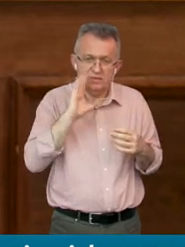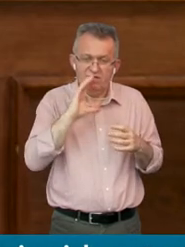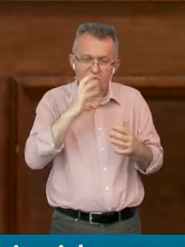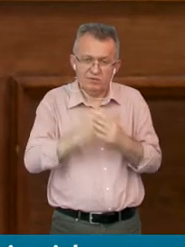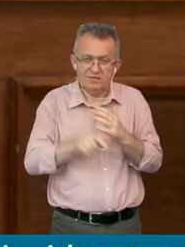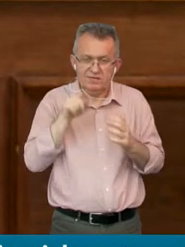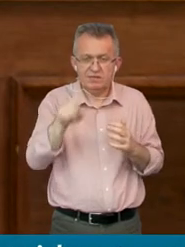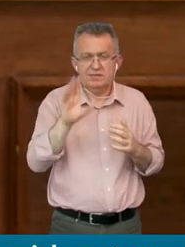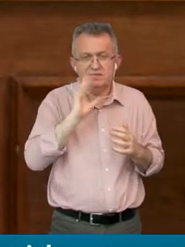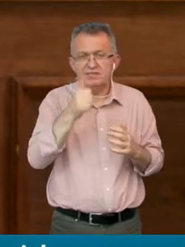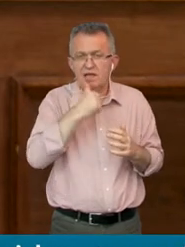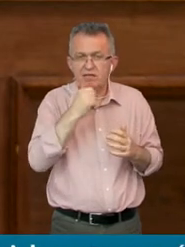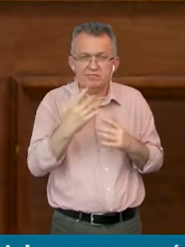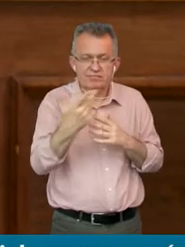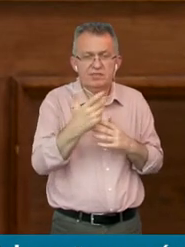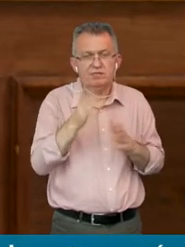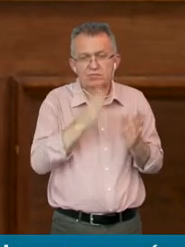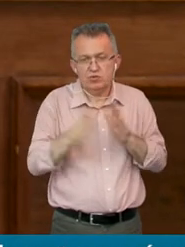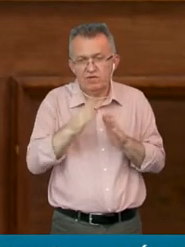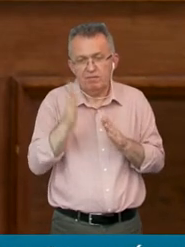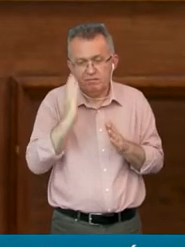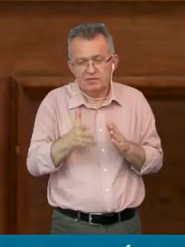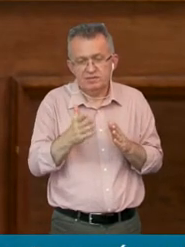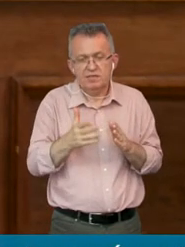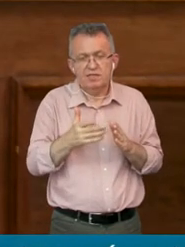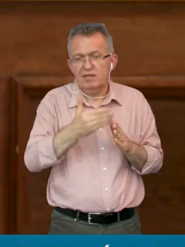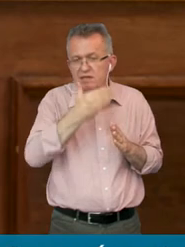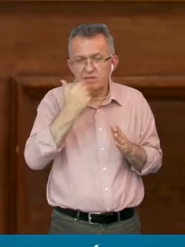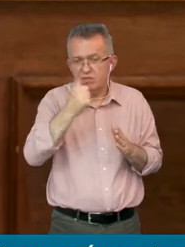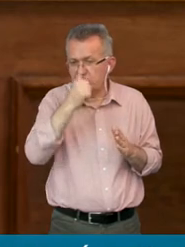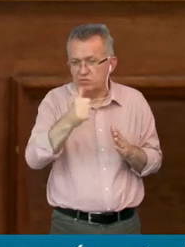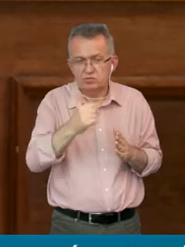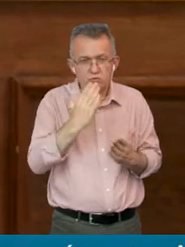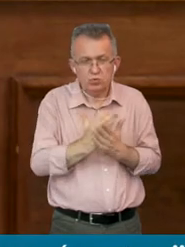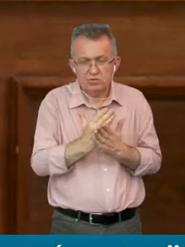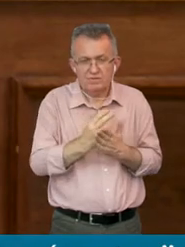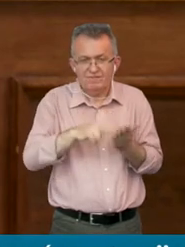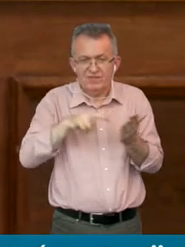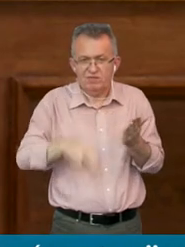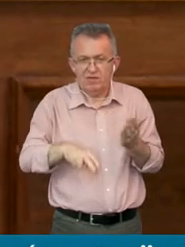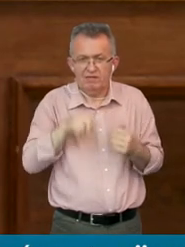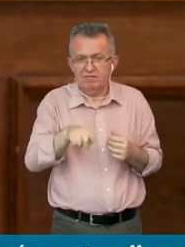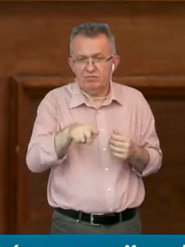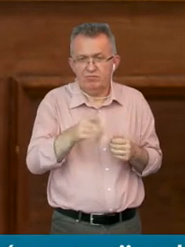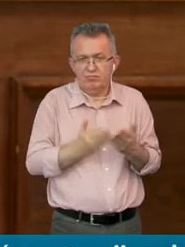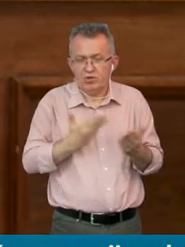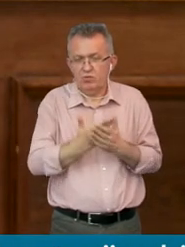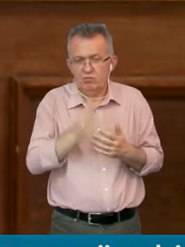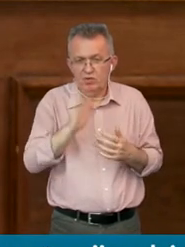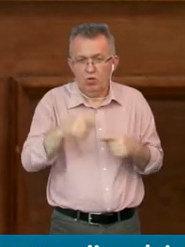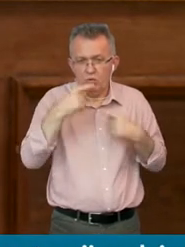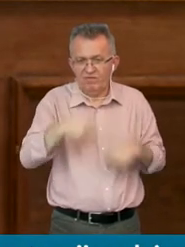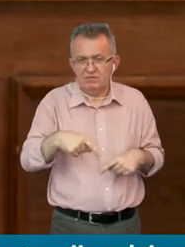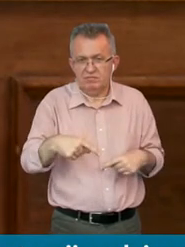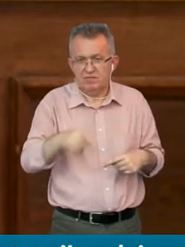wykorzystaniem istniejącej zieleni przygotowane, więc to będzie się działo. Natomiast nie ma mowy o rezygnacji z tego projektu, ponieważ groziłaby nam za to